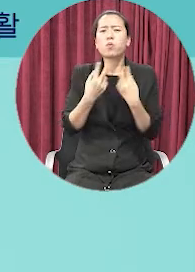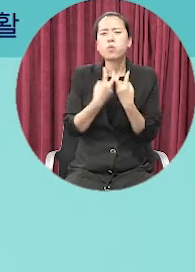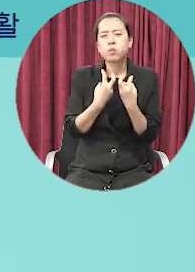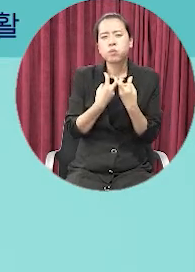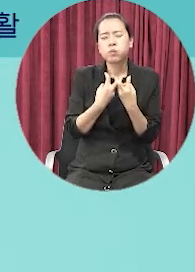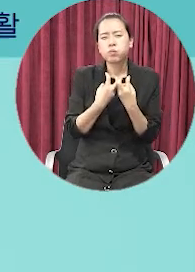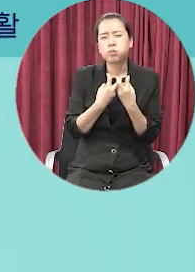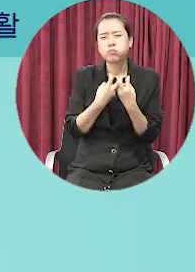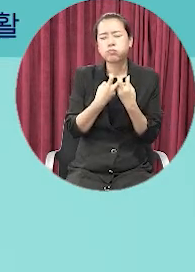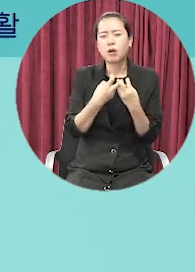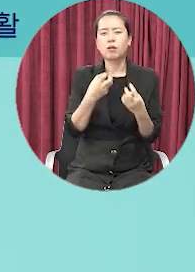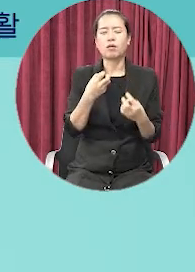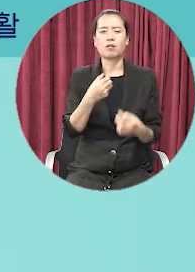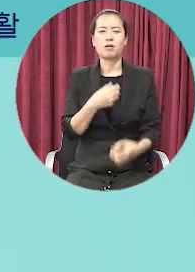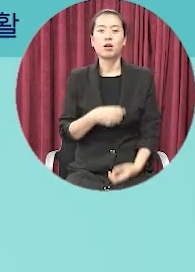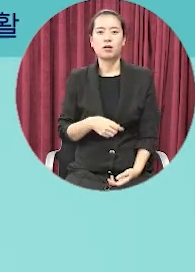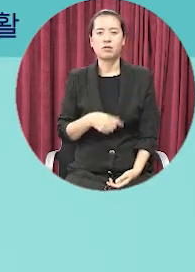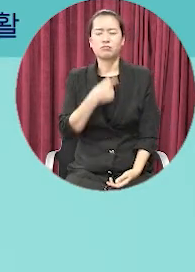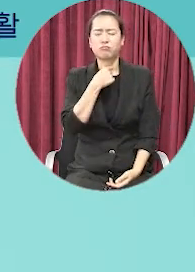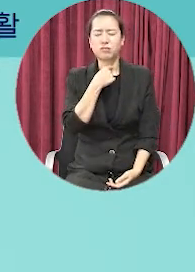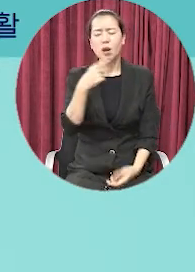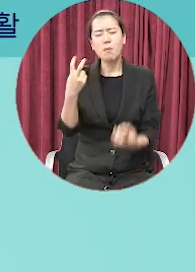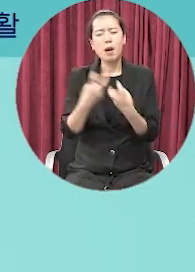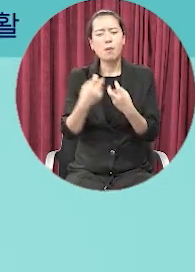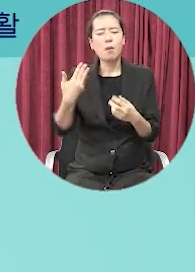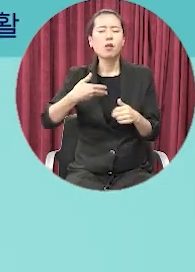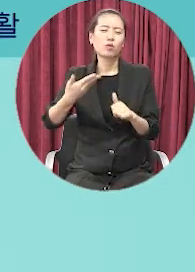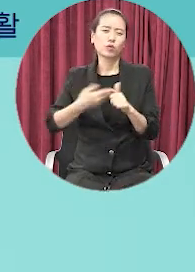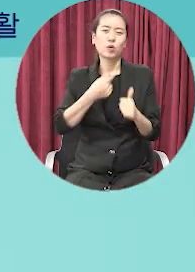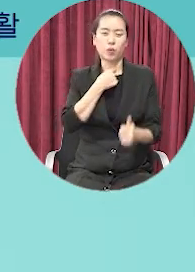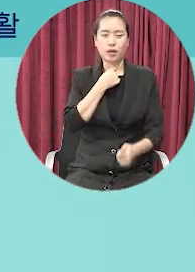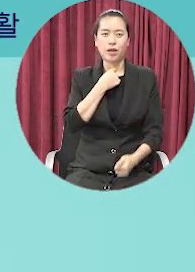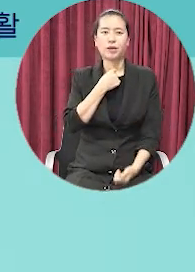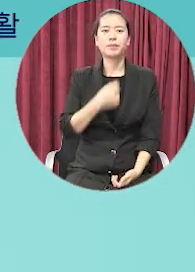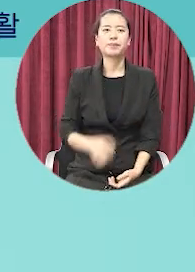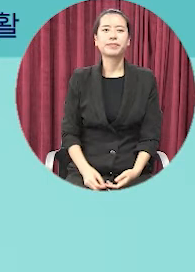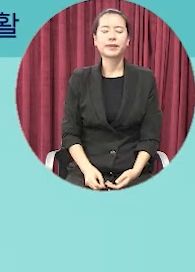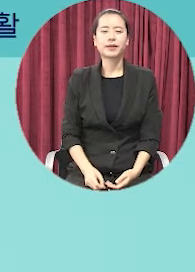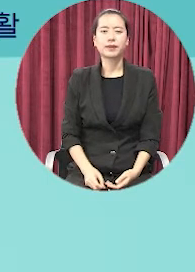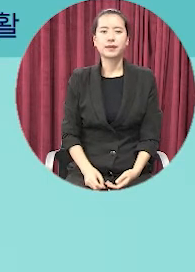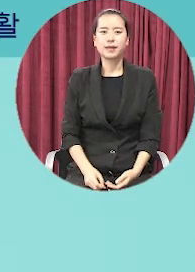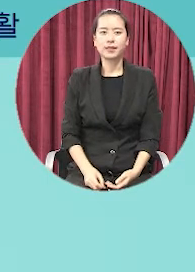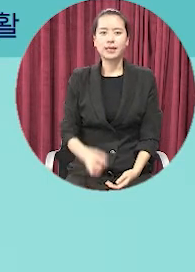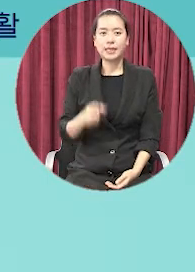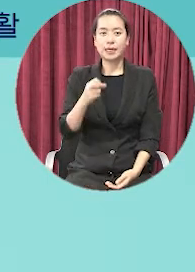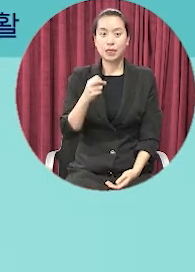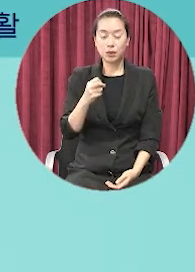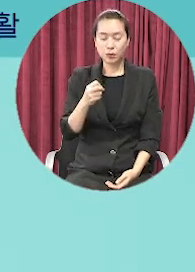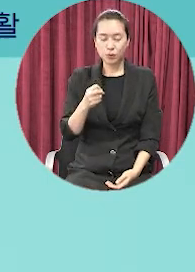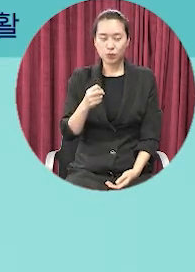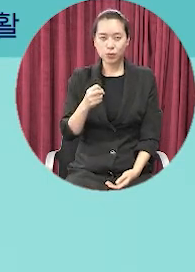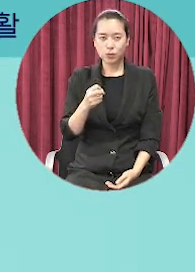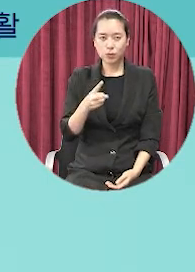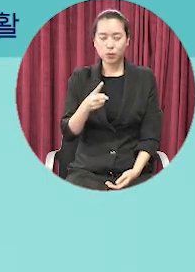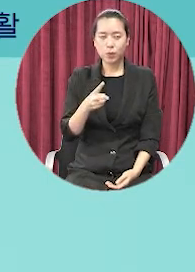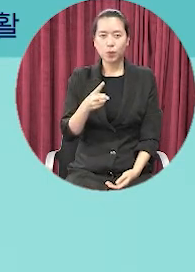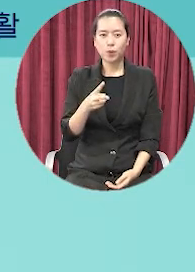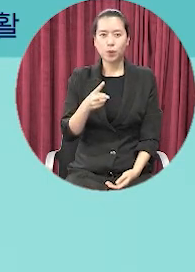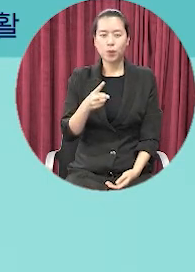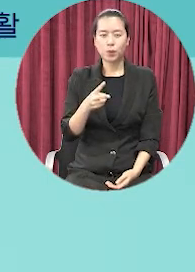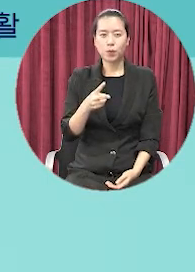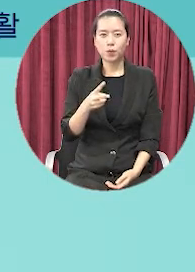많았습니다. 교육 요구도로 따져 보면은 주로 이 기관 절개를 환자들의